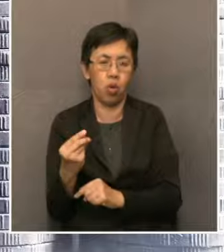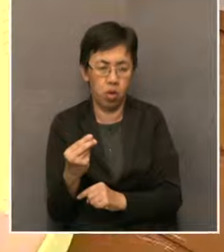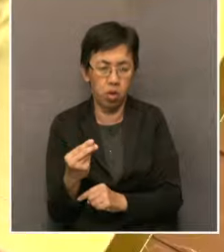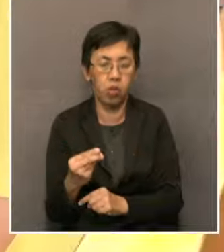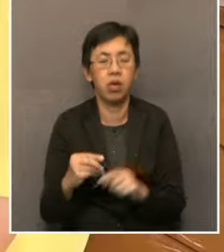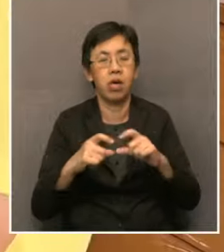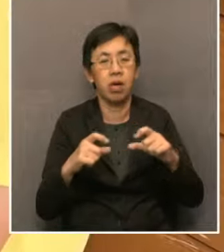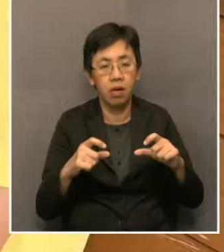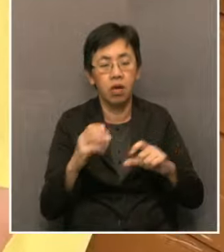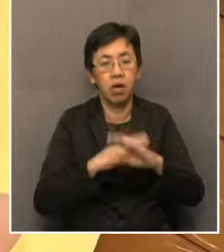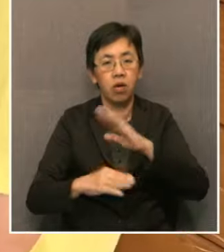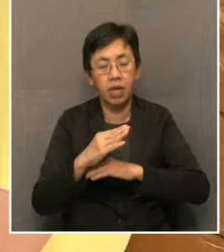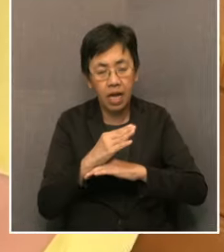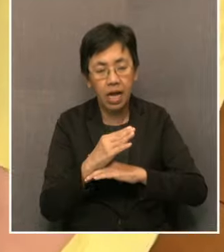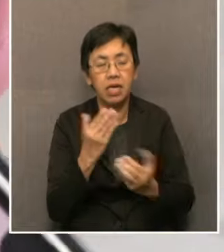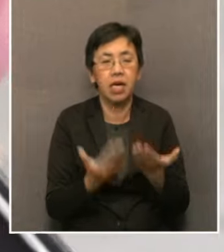เพื่